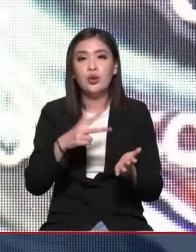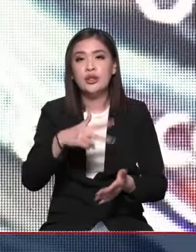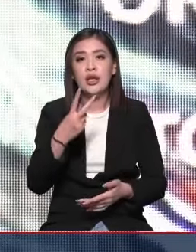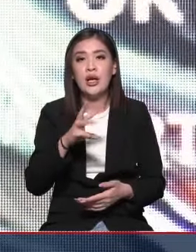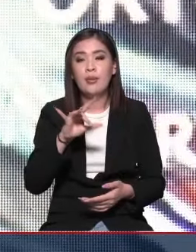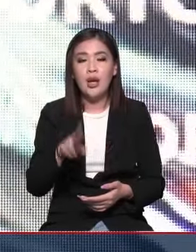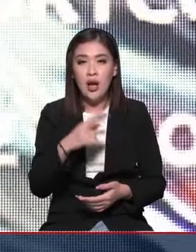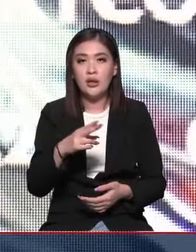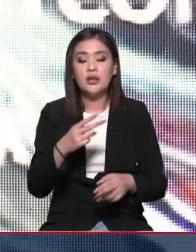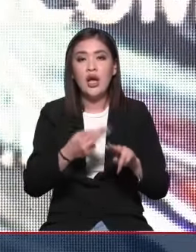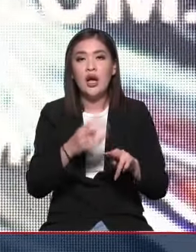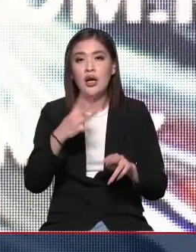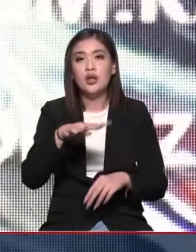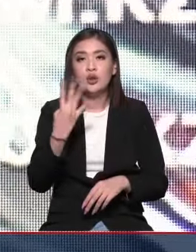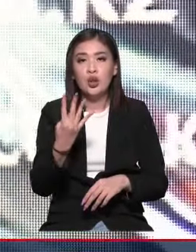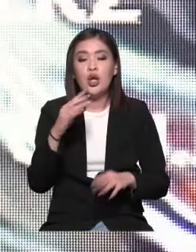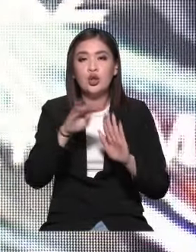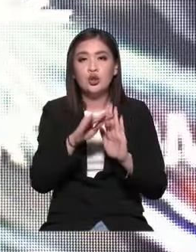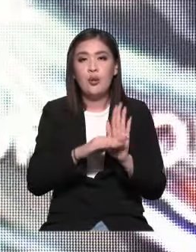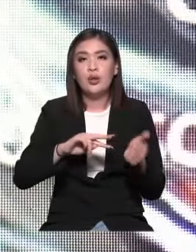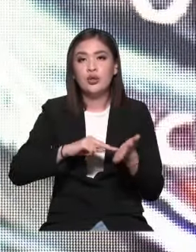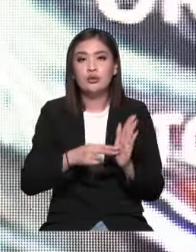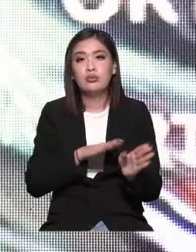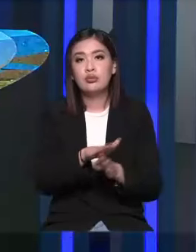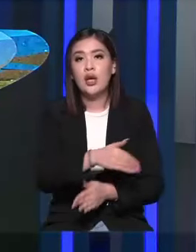32,2 миллиард теңгеге 44 жобаны іске асыру жоспарлануда.